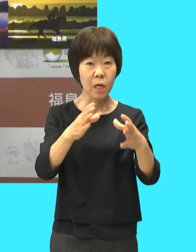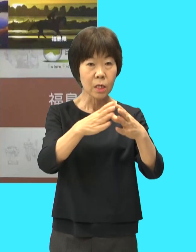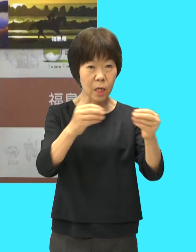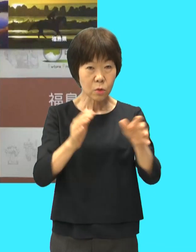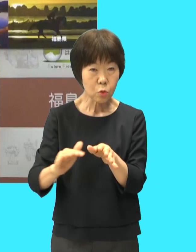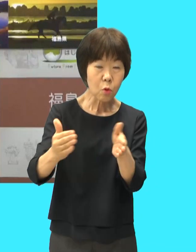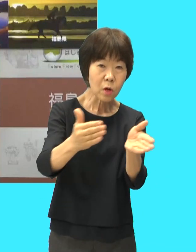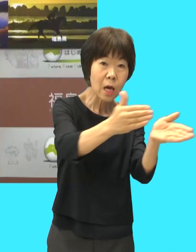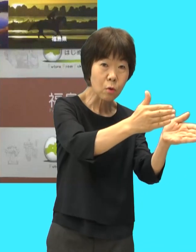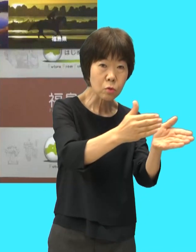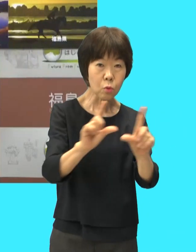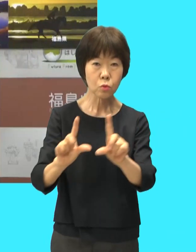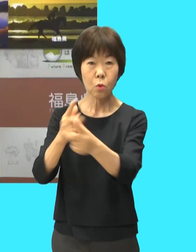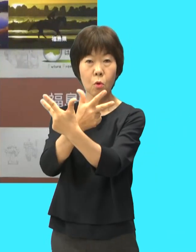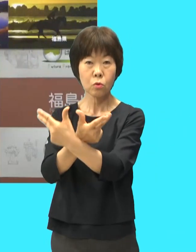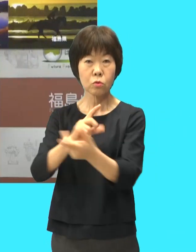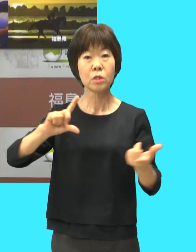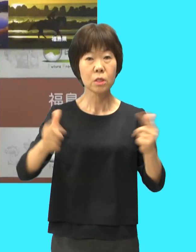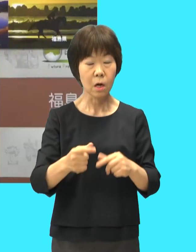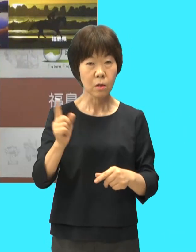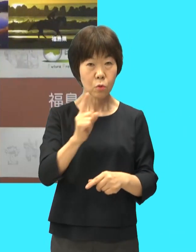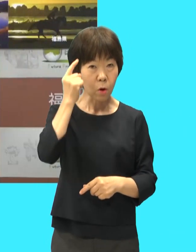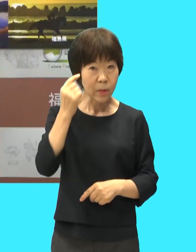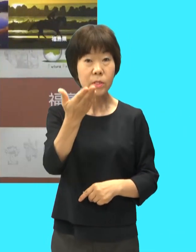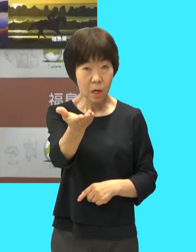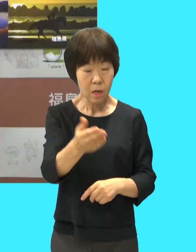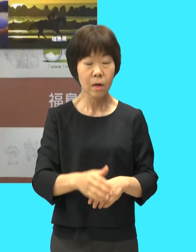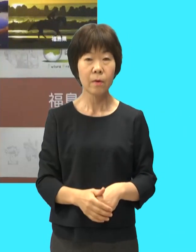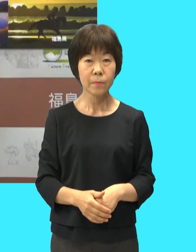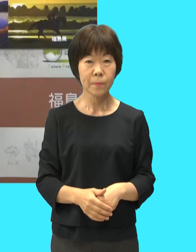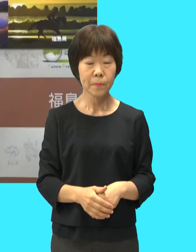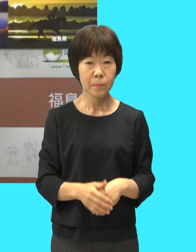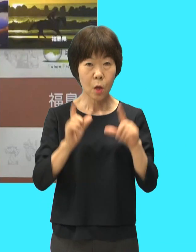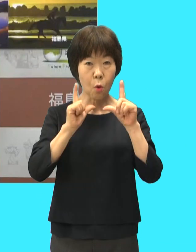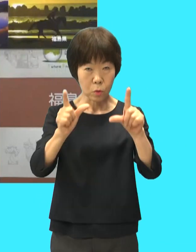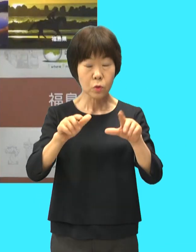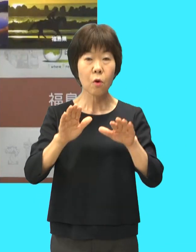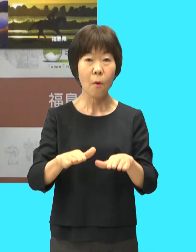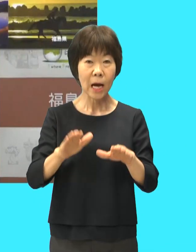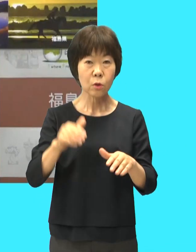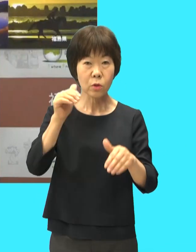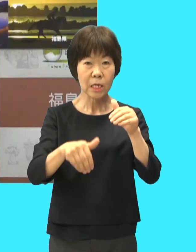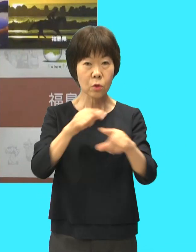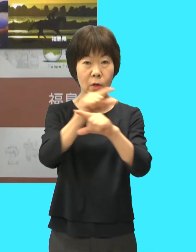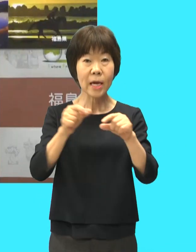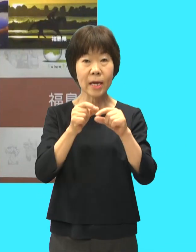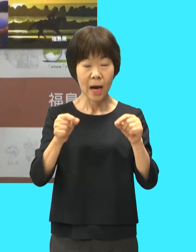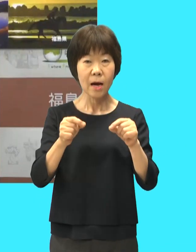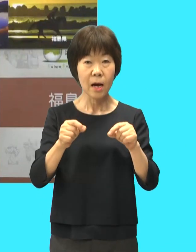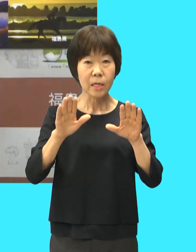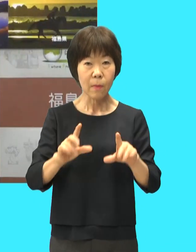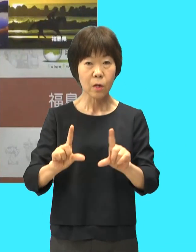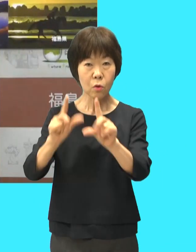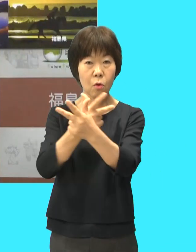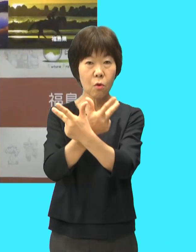多く少し違うんですけれどもこれについて知事が通りも受け止められますか今回の選挙結果今東北